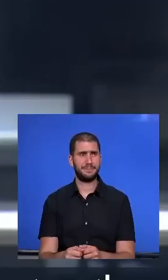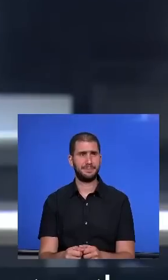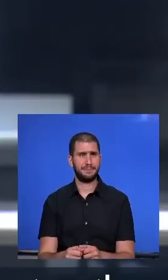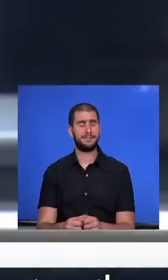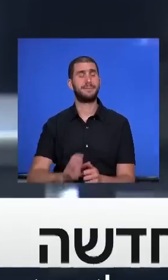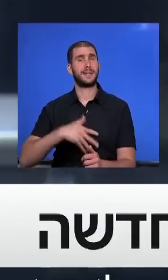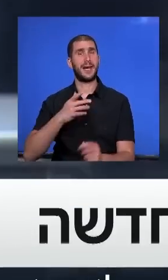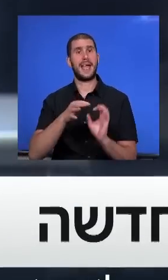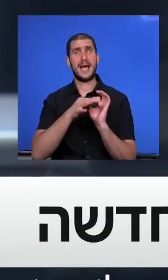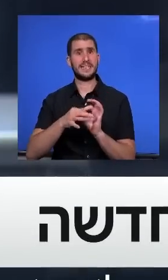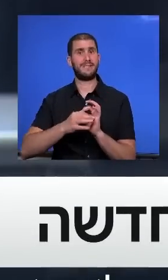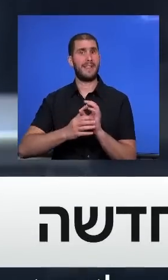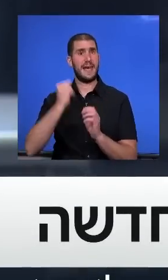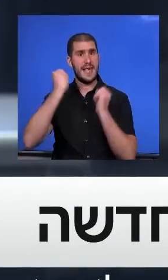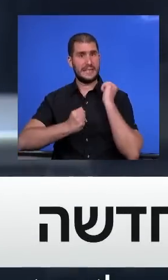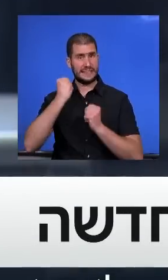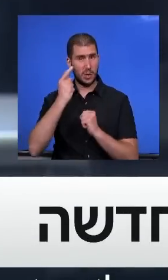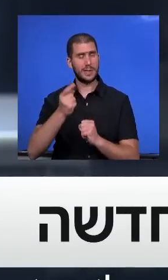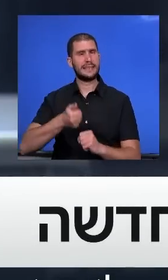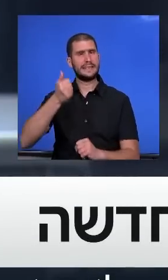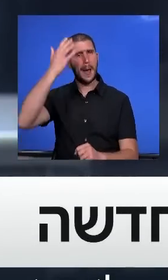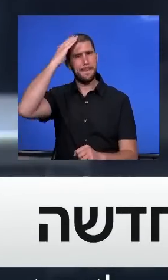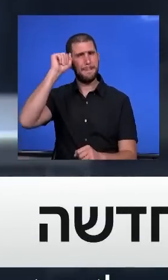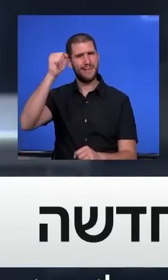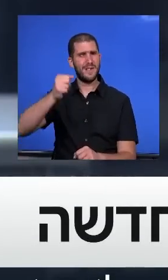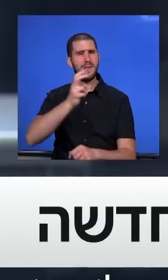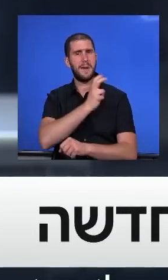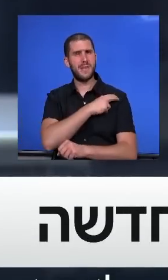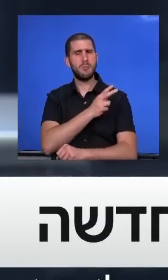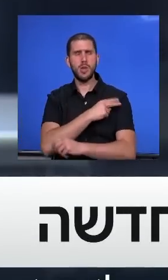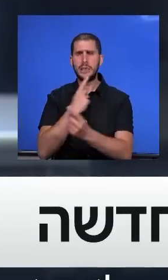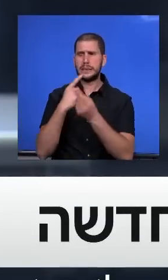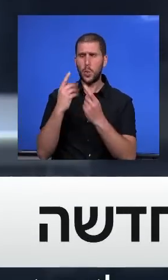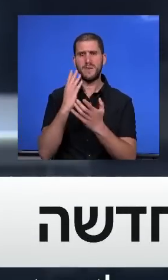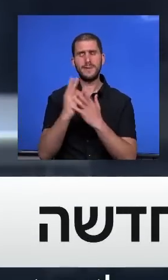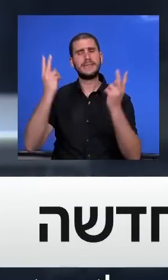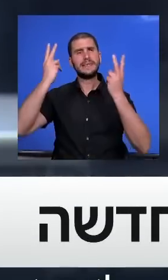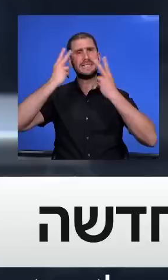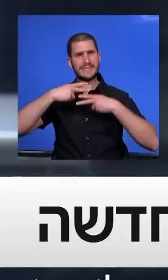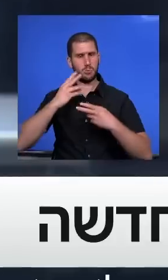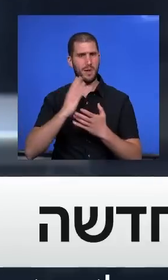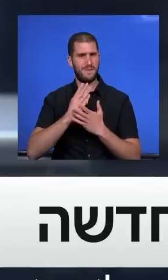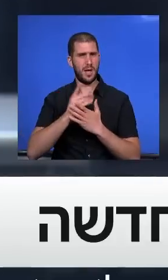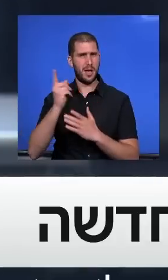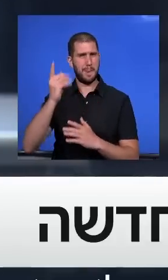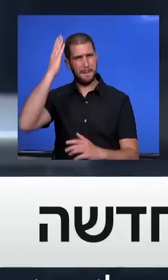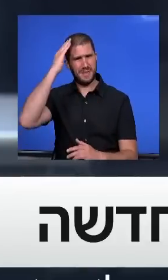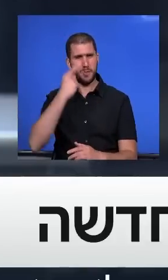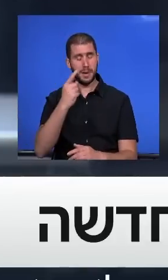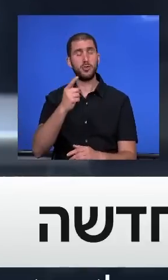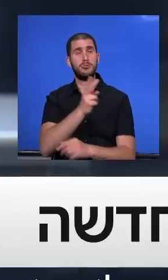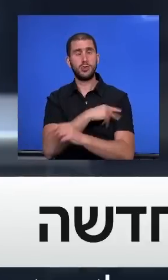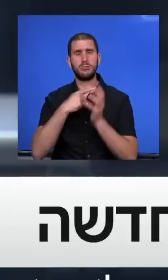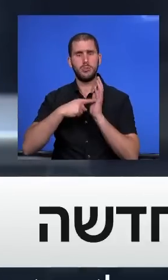ובעקבות רצף מעשי הרצח, השר בן גביר ומפכ"ל המשטרה משוחחים הבוקר ומסכמים, כך לפי הודעת בן גביר, שהמשטרה תציג